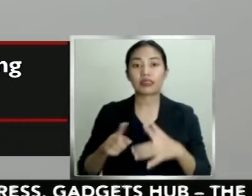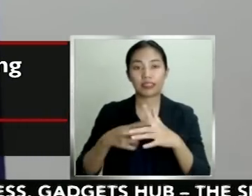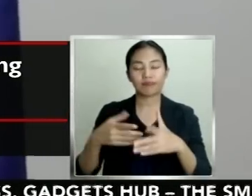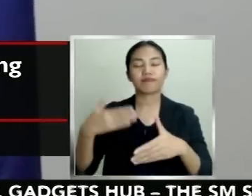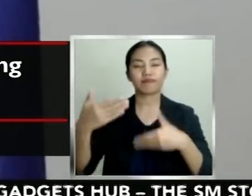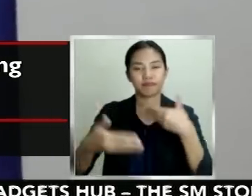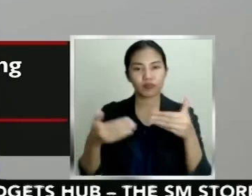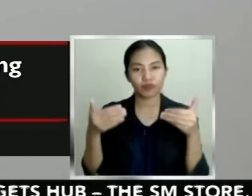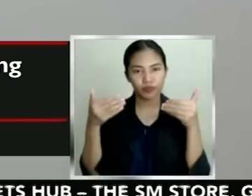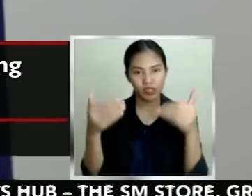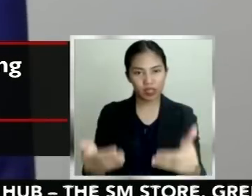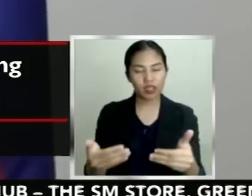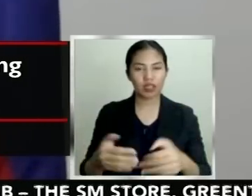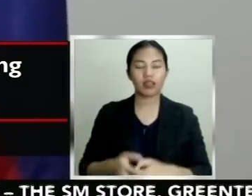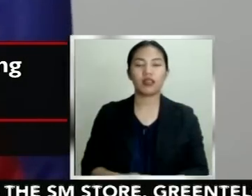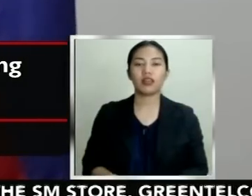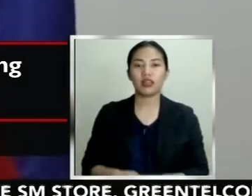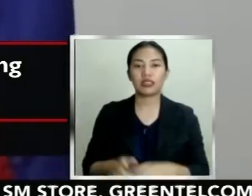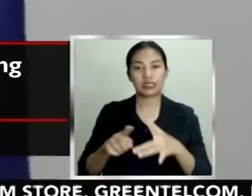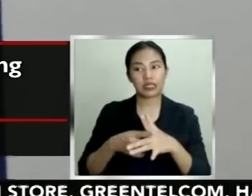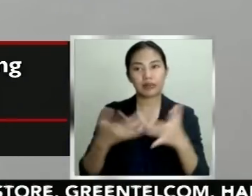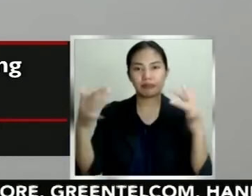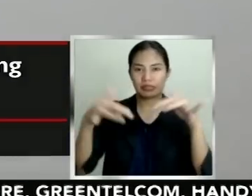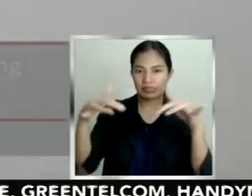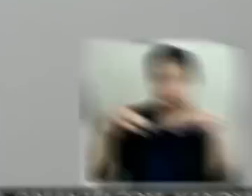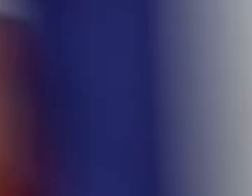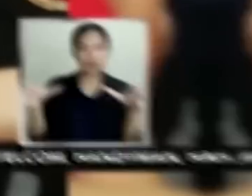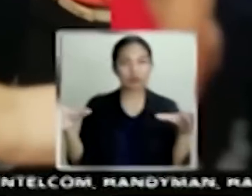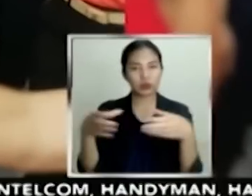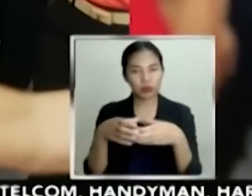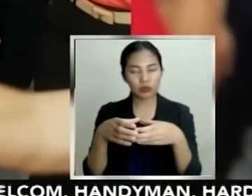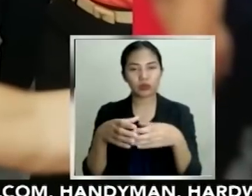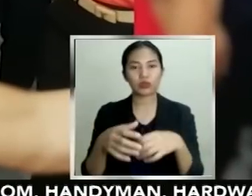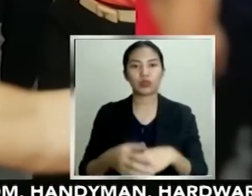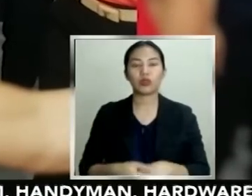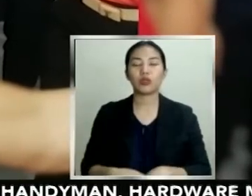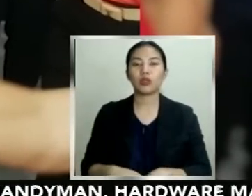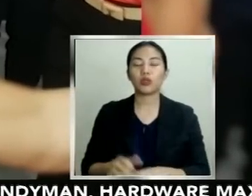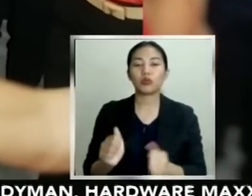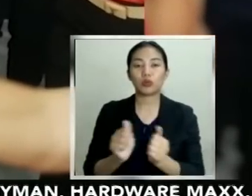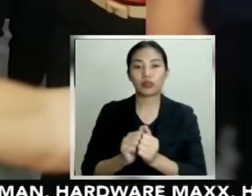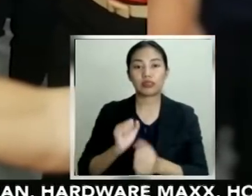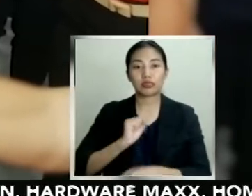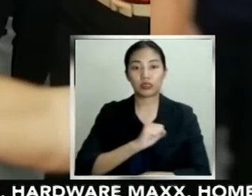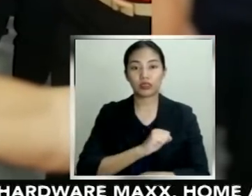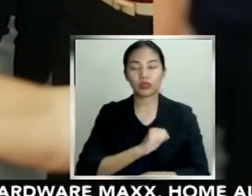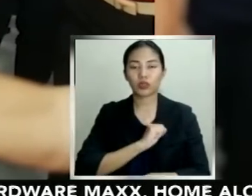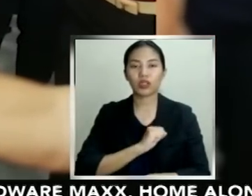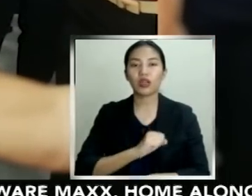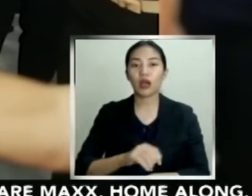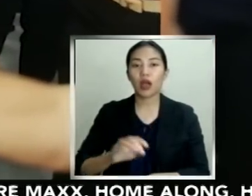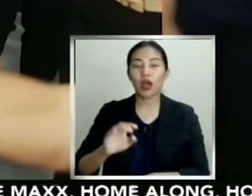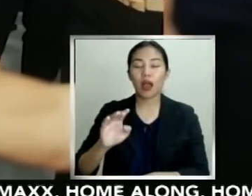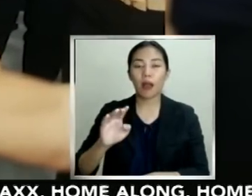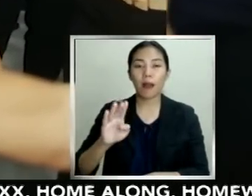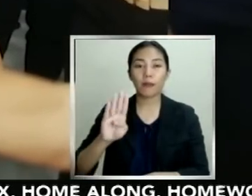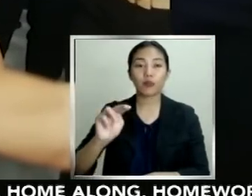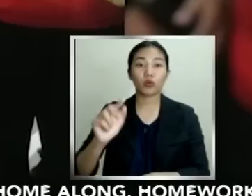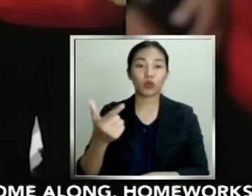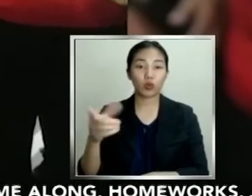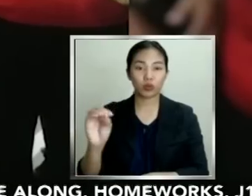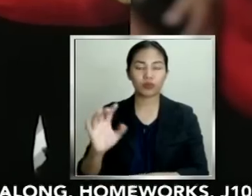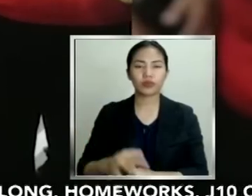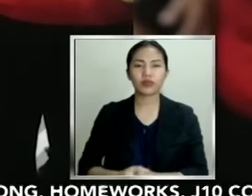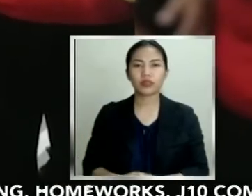kami mag-usap, magsama, President Bongbong. Kanina, matapos ang pamahagi ng assistance sa lalawigan ng